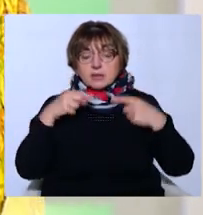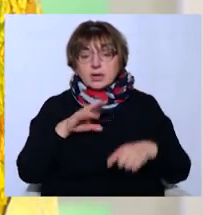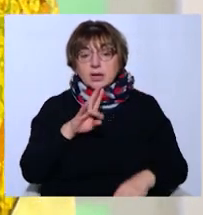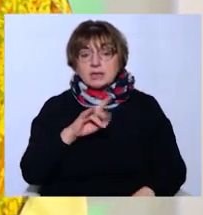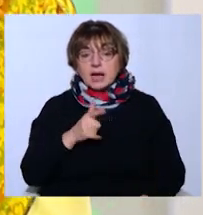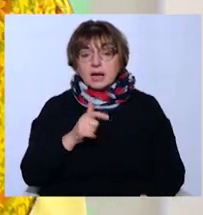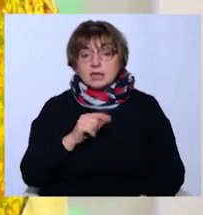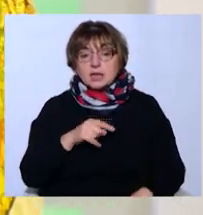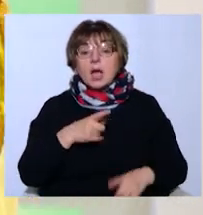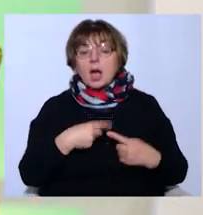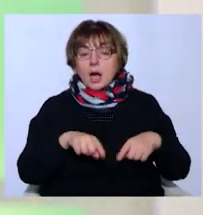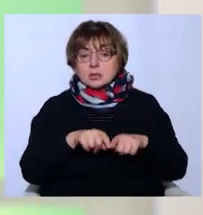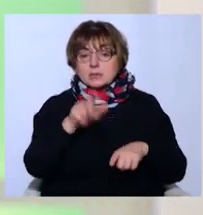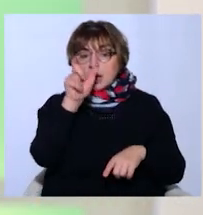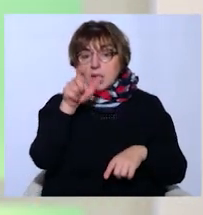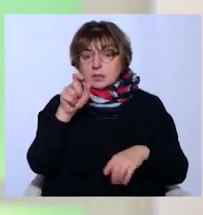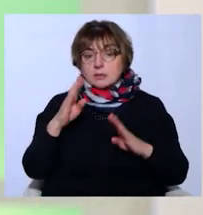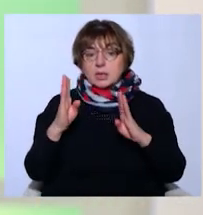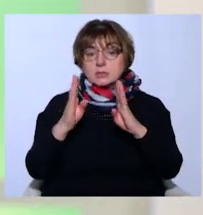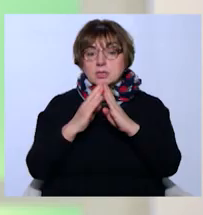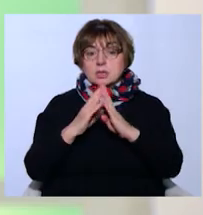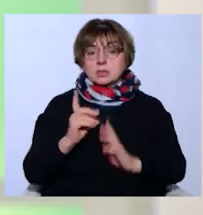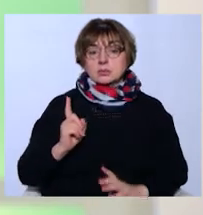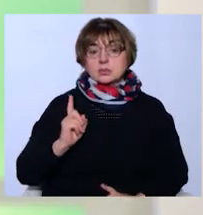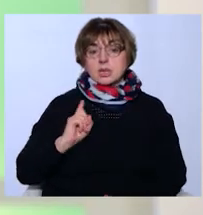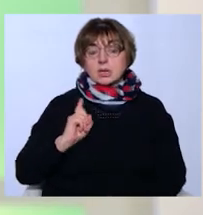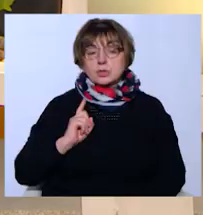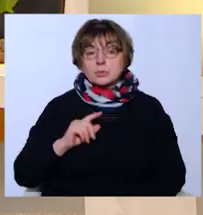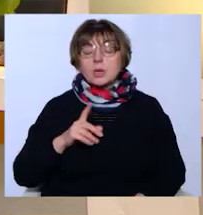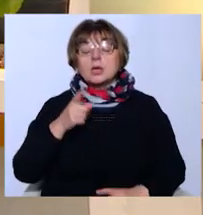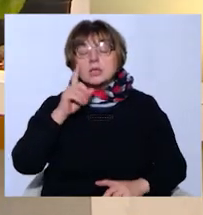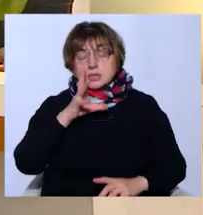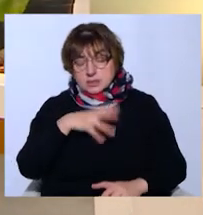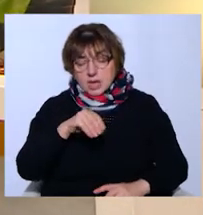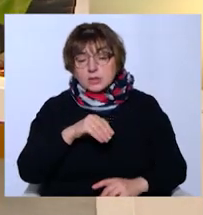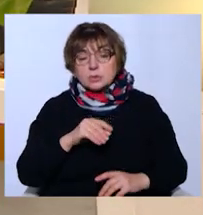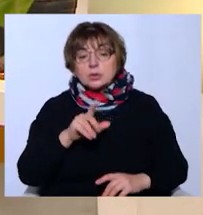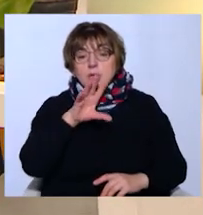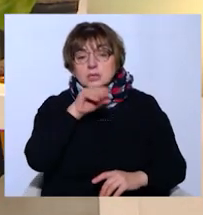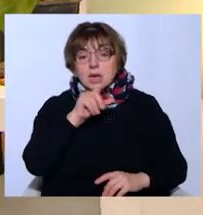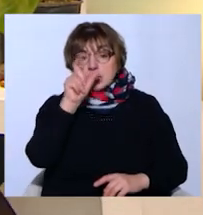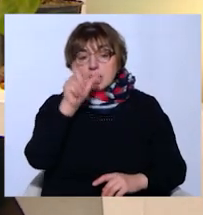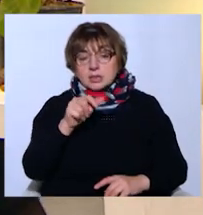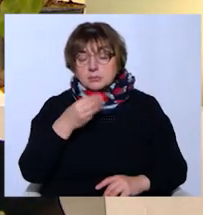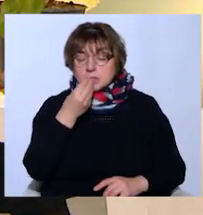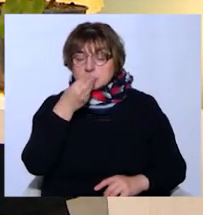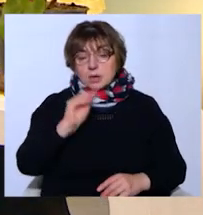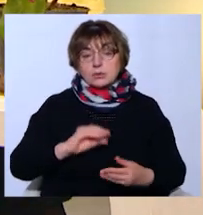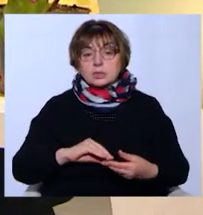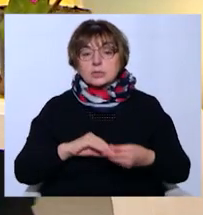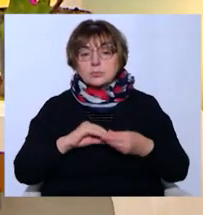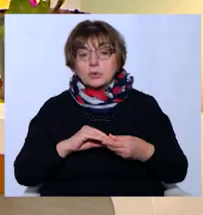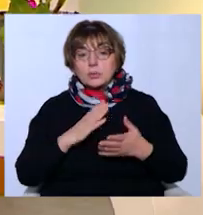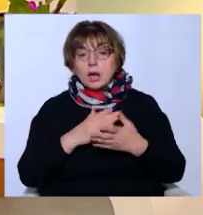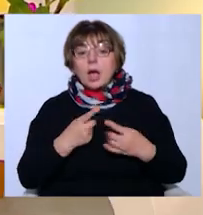ასევე დარაჯობენ ადამიანის სახლსაც და საერთოდ ძაღლი ადამიანის საუკეთესო მეგობარია. ასევე